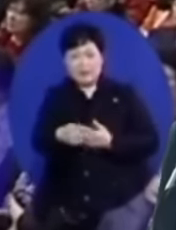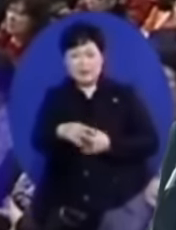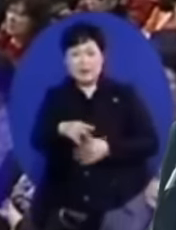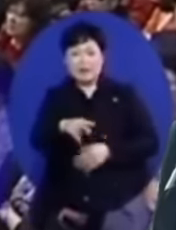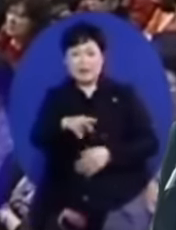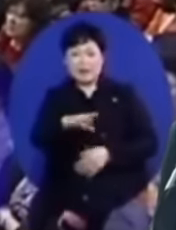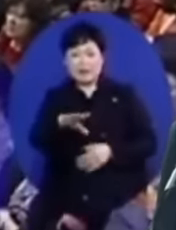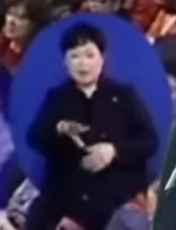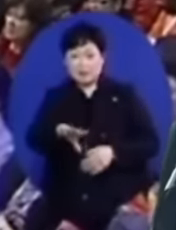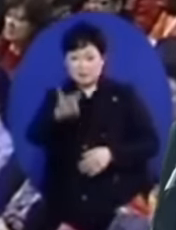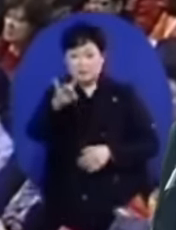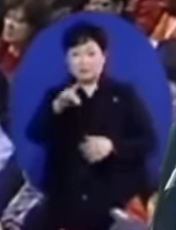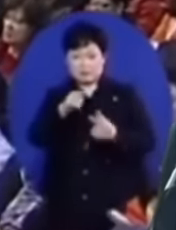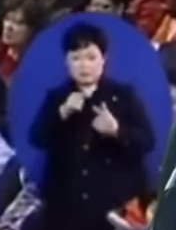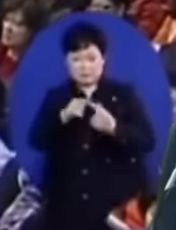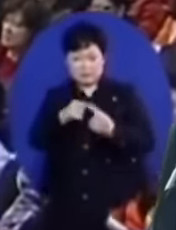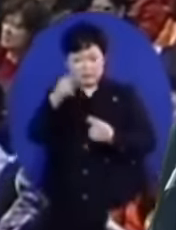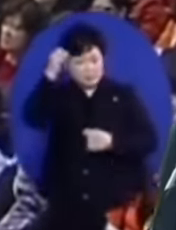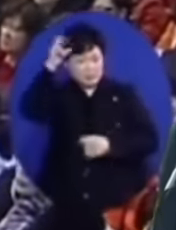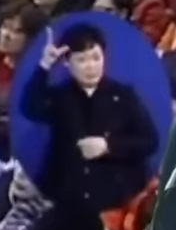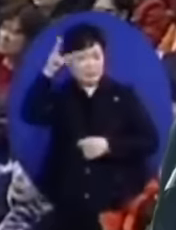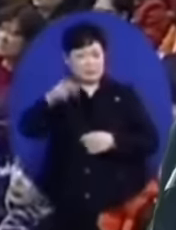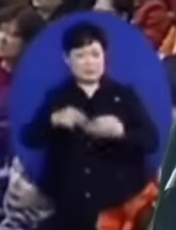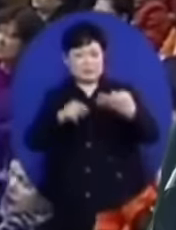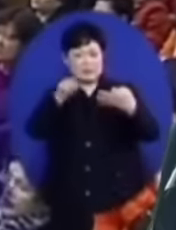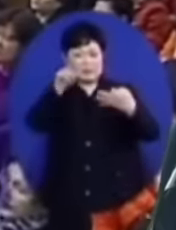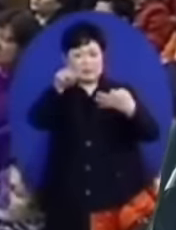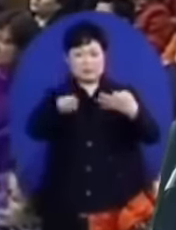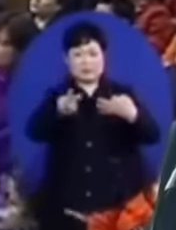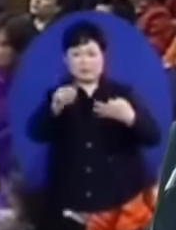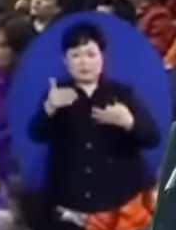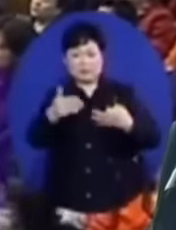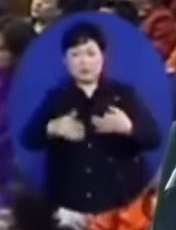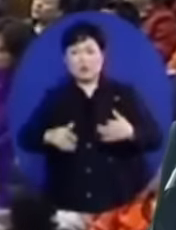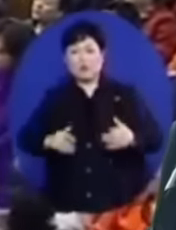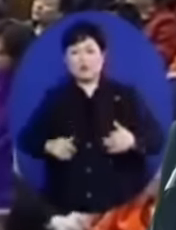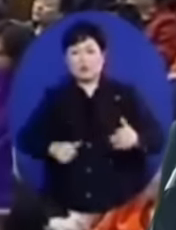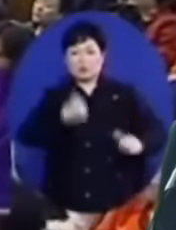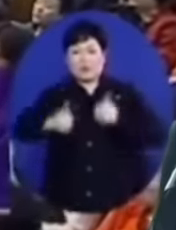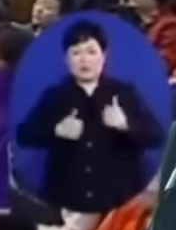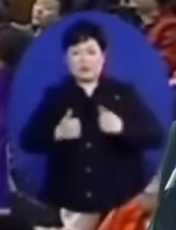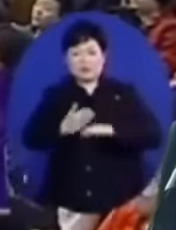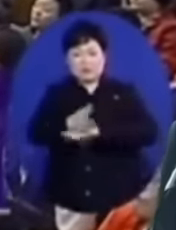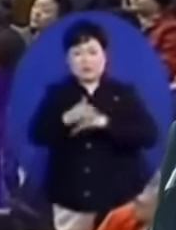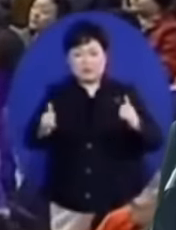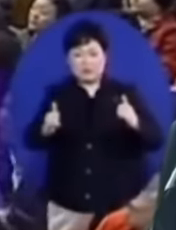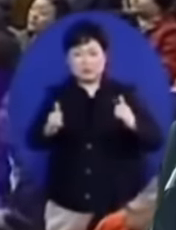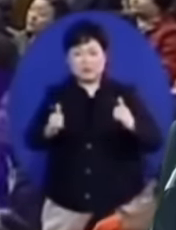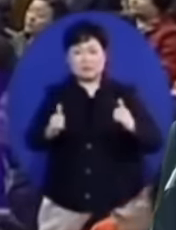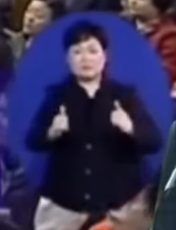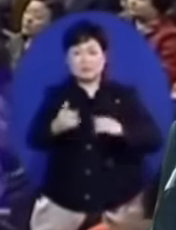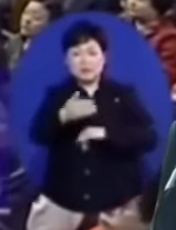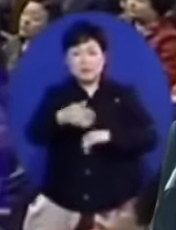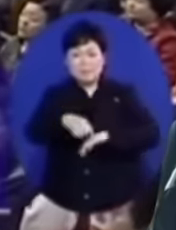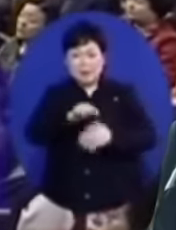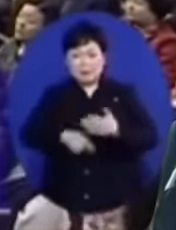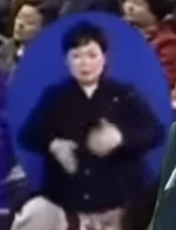것입니다. 잠언서 14장 29절에 노하기를 더디하는 자는 크게 명철하여도 마음이 조급한 자는 어리석음을